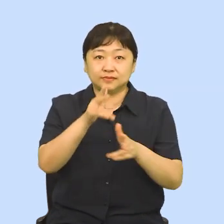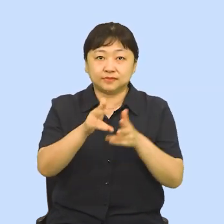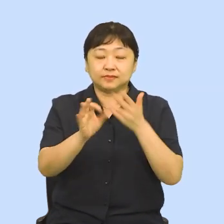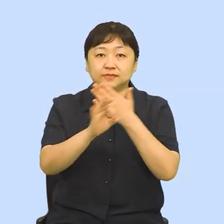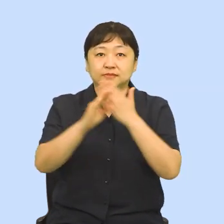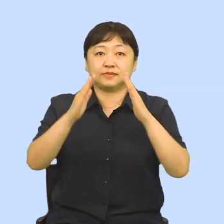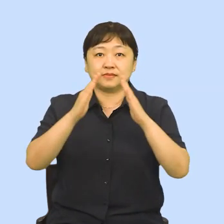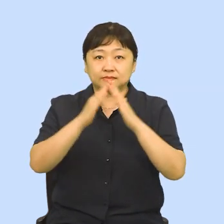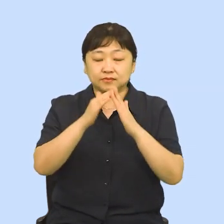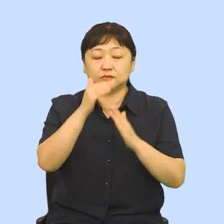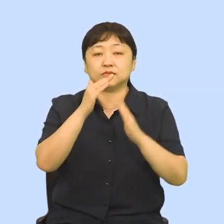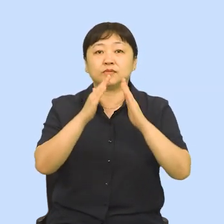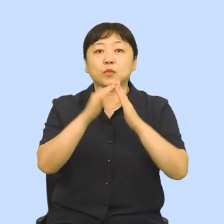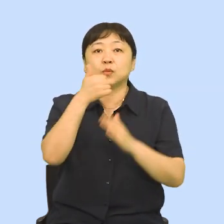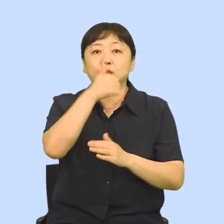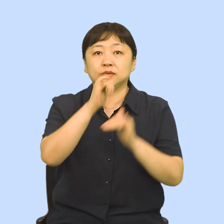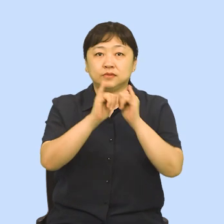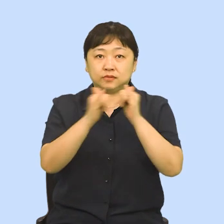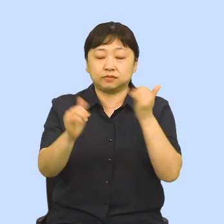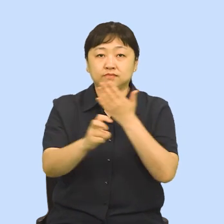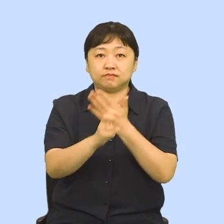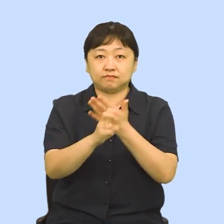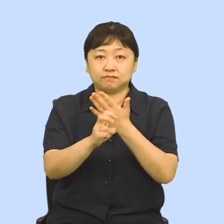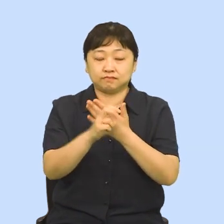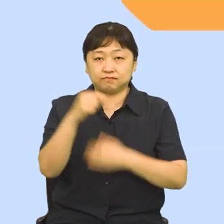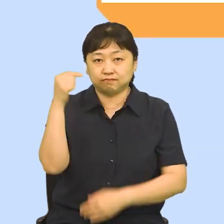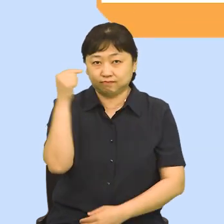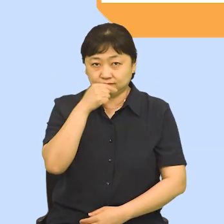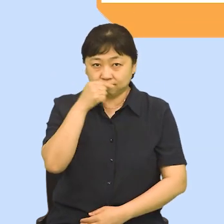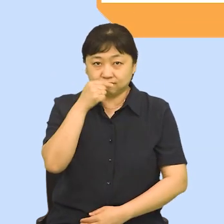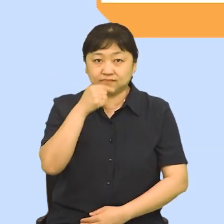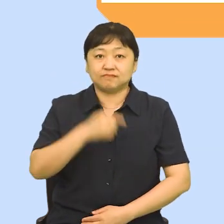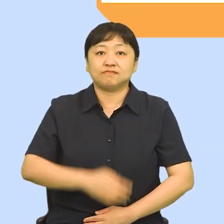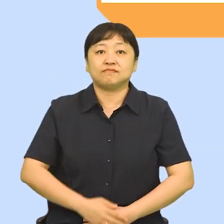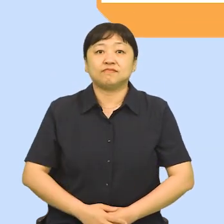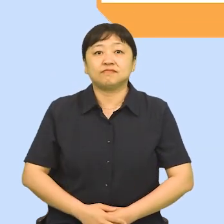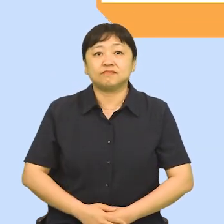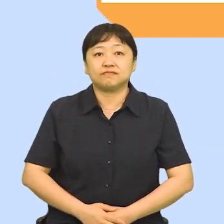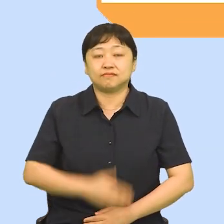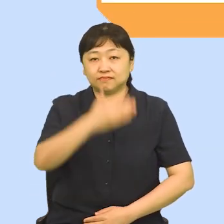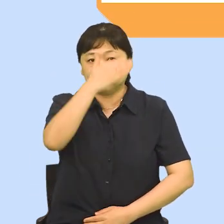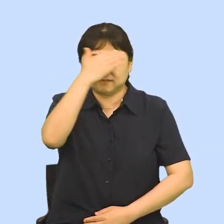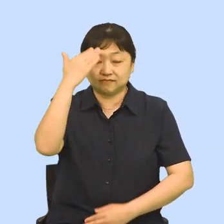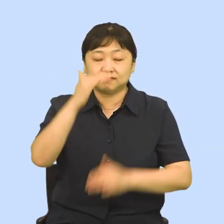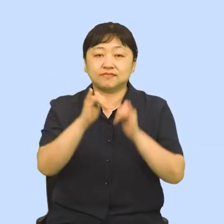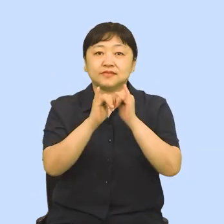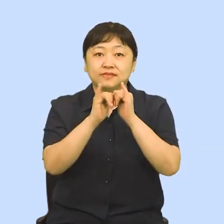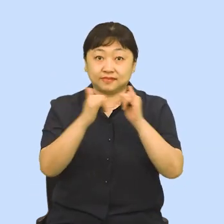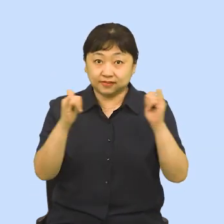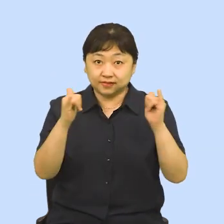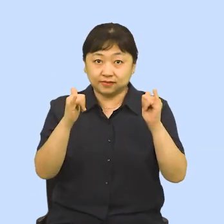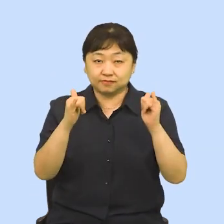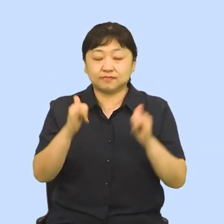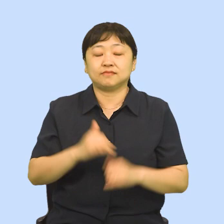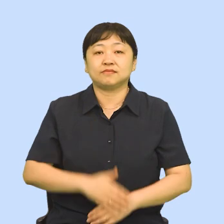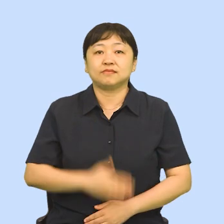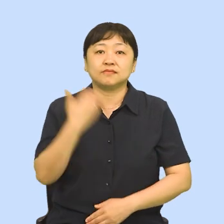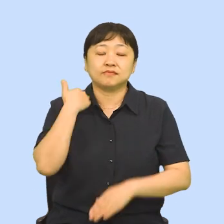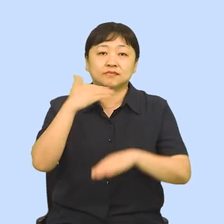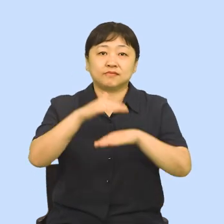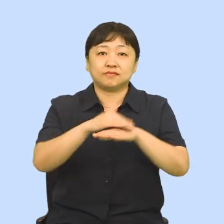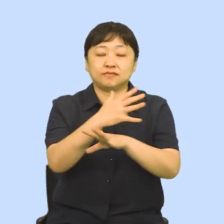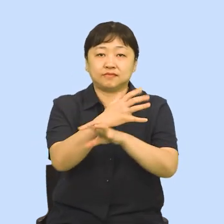주택임대사업자와 임대주택, 일선 공인중개사에 대한 불법행위도 절대 좌시하지 않는다는 사실인데요. 청년세대를 절망으로 내모는